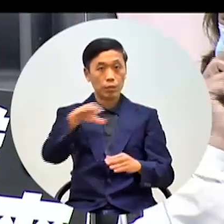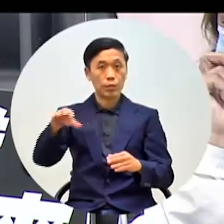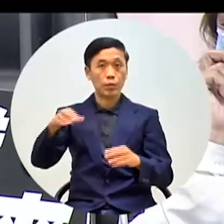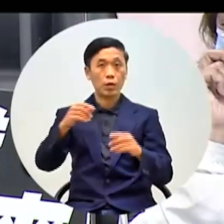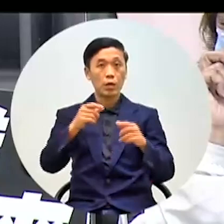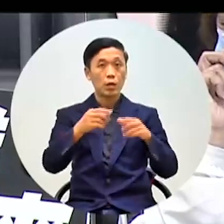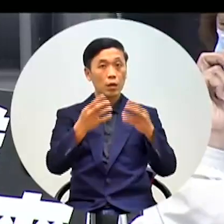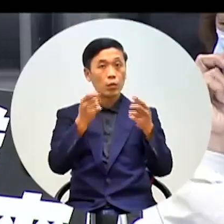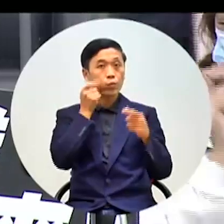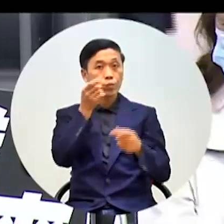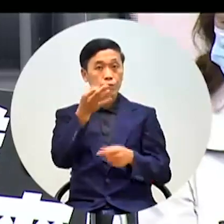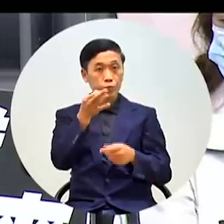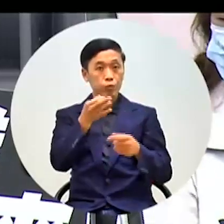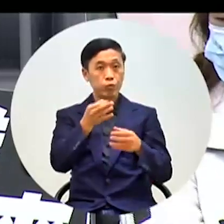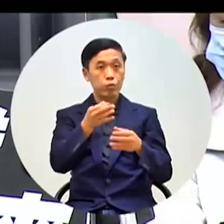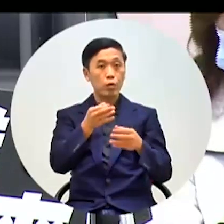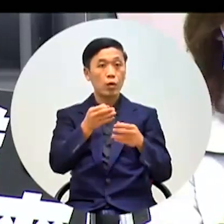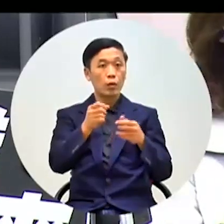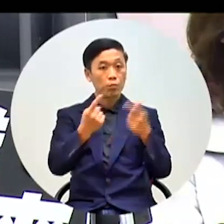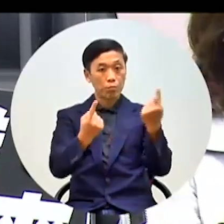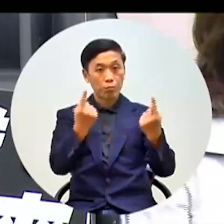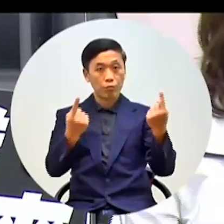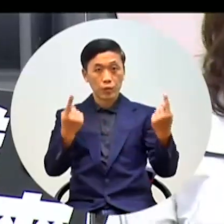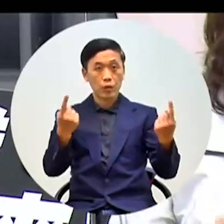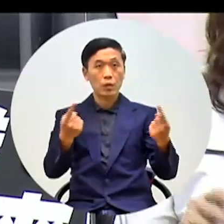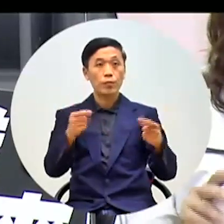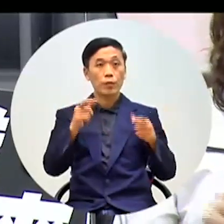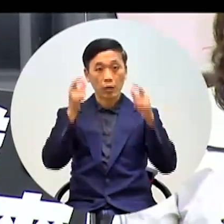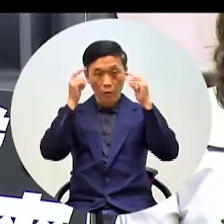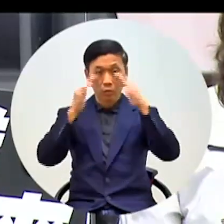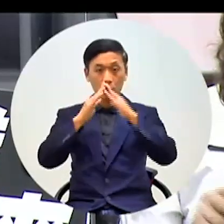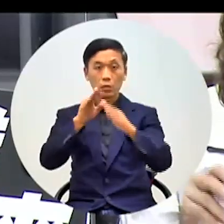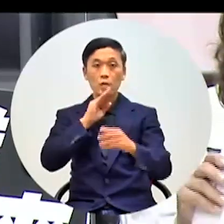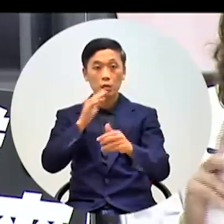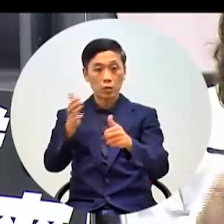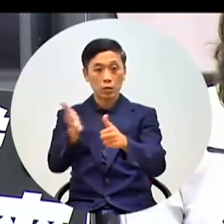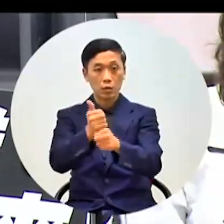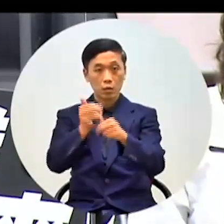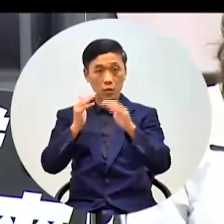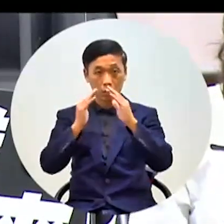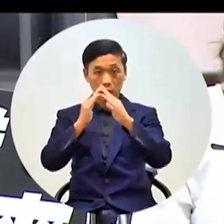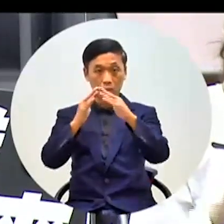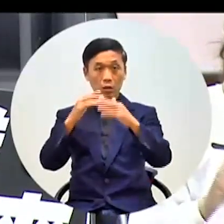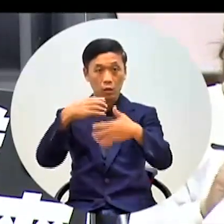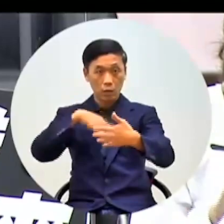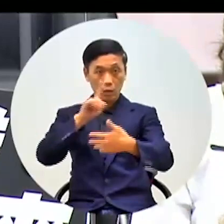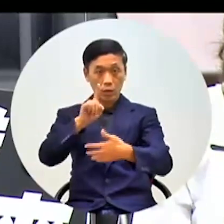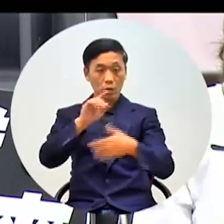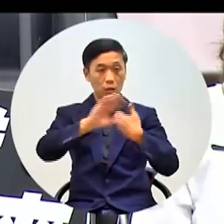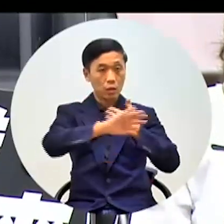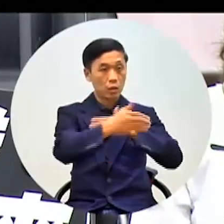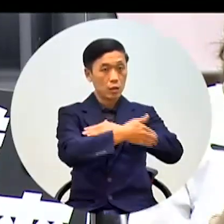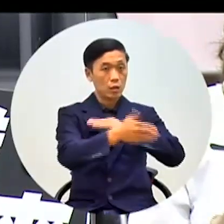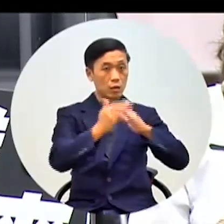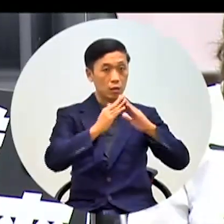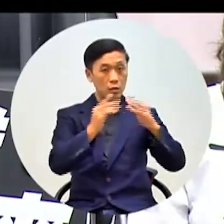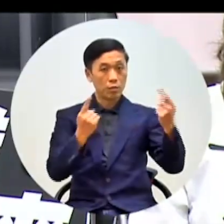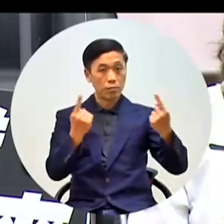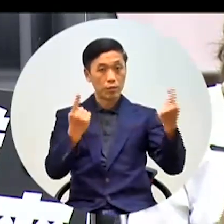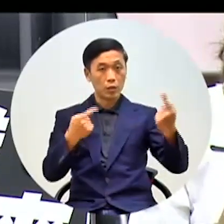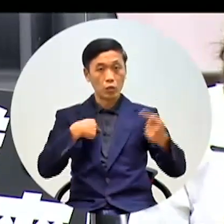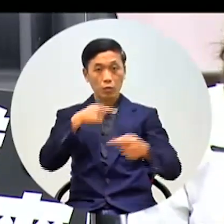到，我们高雄市贵为我们的这个直辖市，但是呢，跟其他的县市相比，我们高雄市却是落